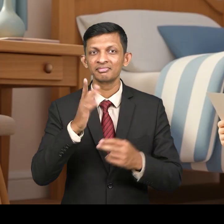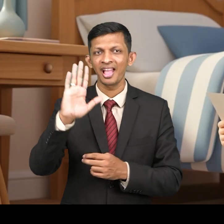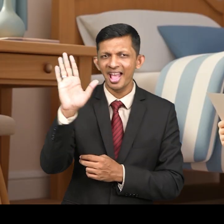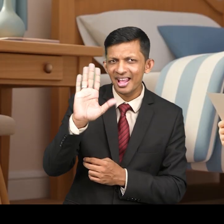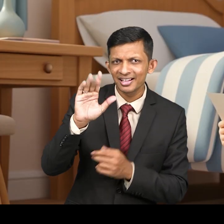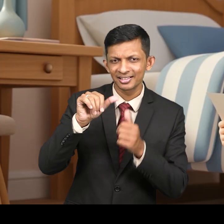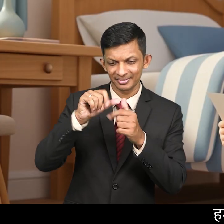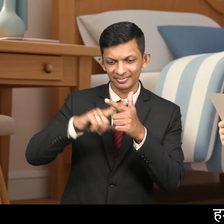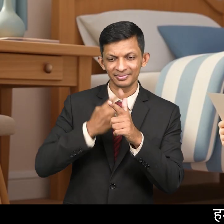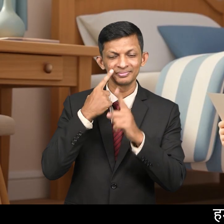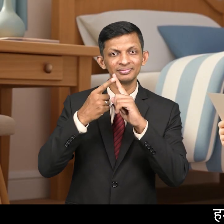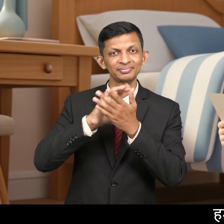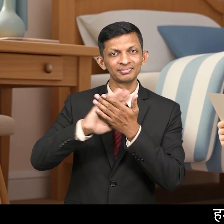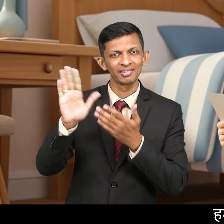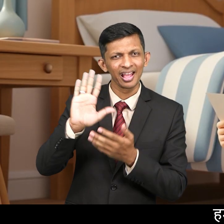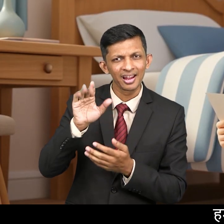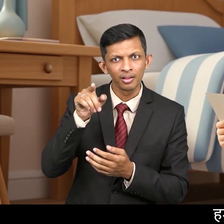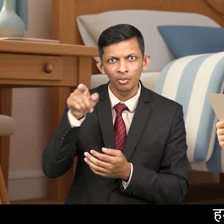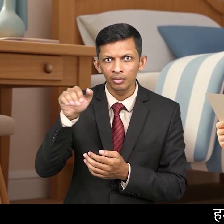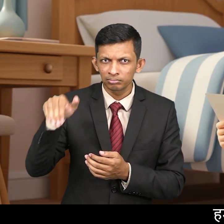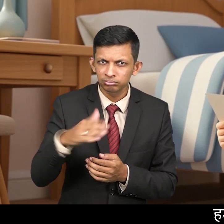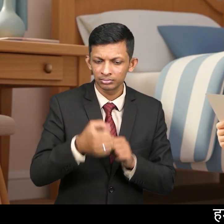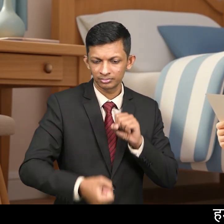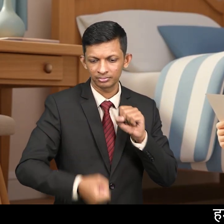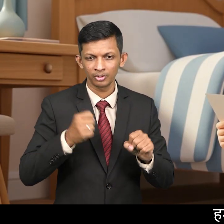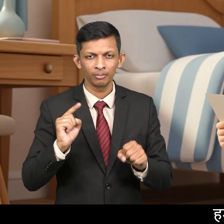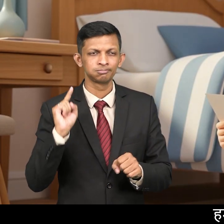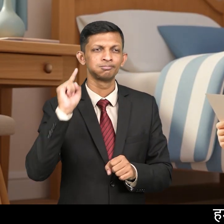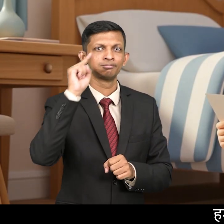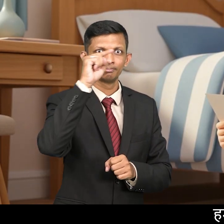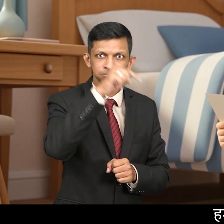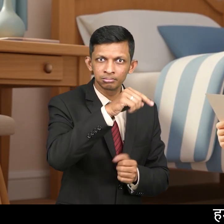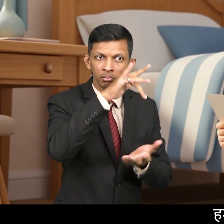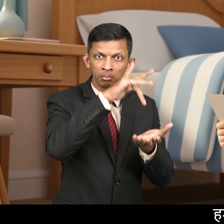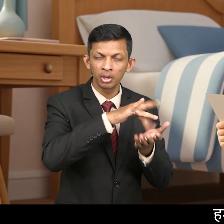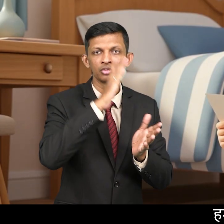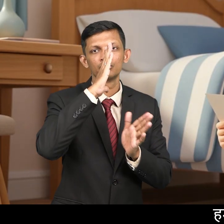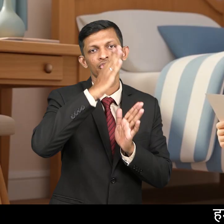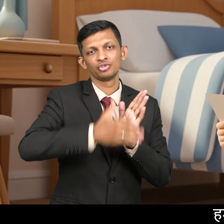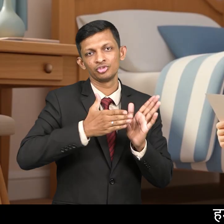प्रिय अजीत, हम ऑटो में रेलवे स्टेशन गए।